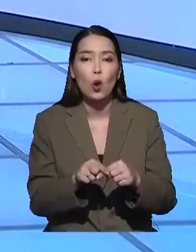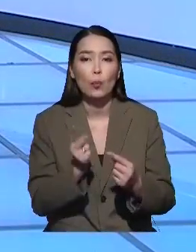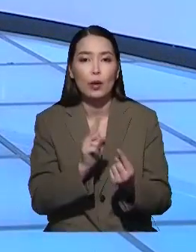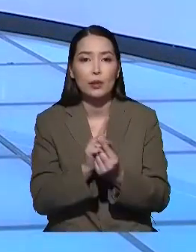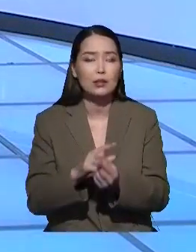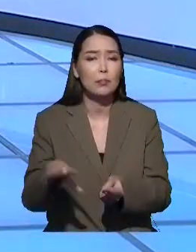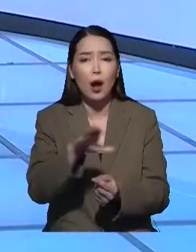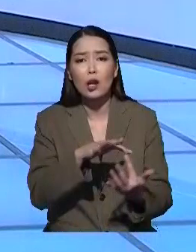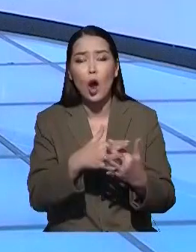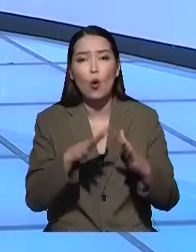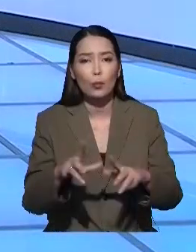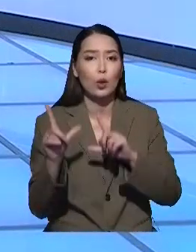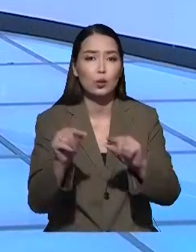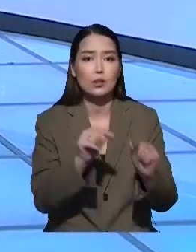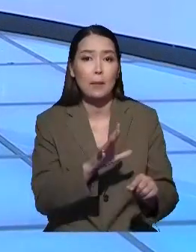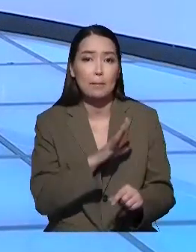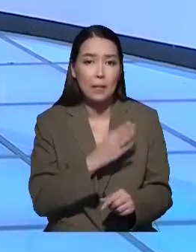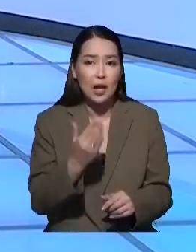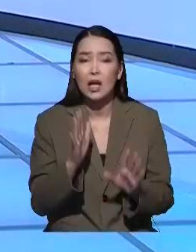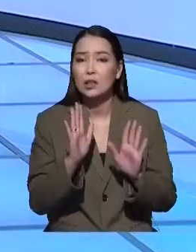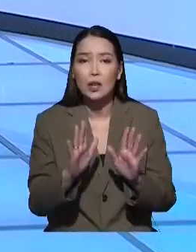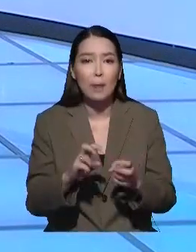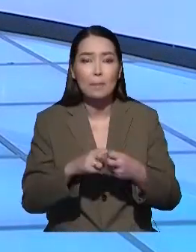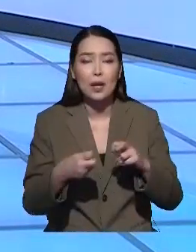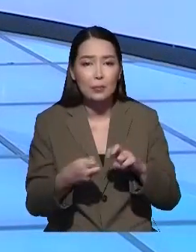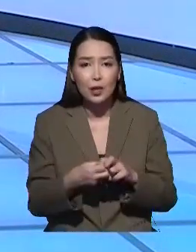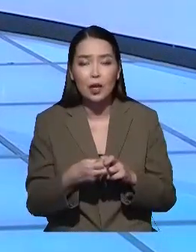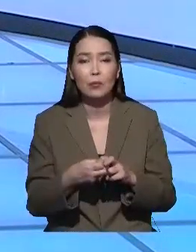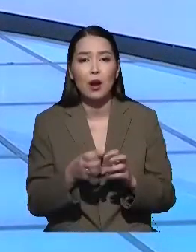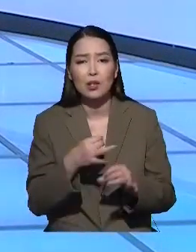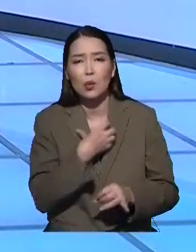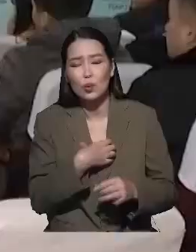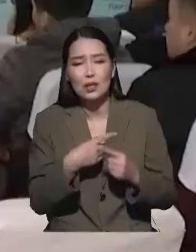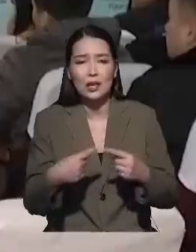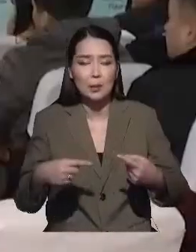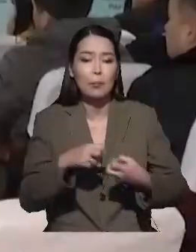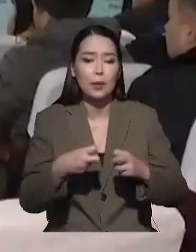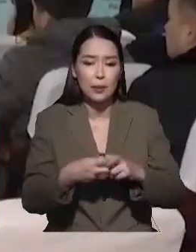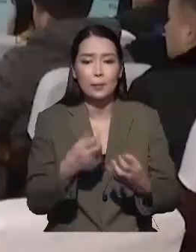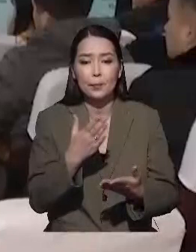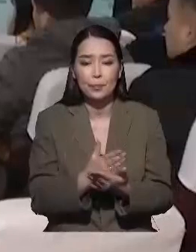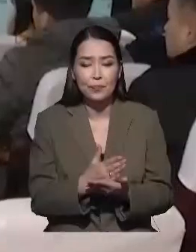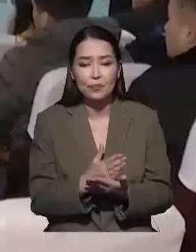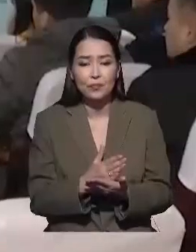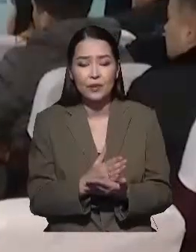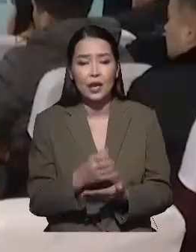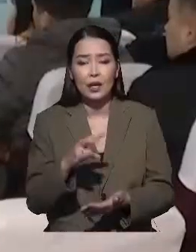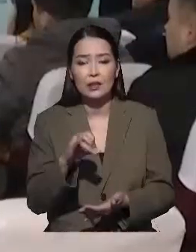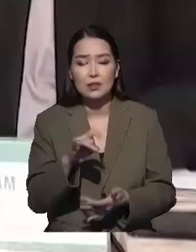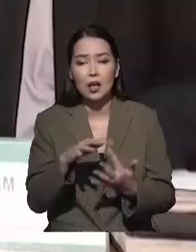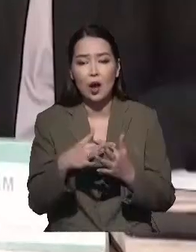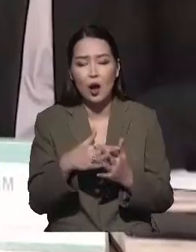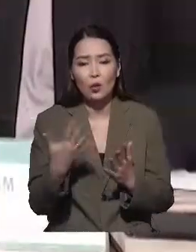барлық ауылда өтті. Тұрғындар тек жеке мәселелер емес, ауылдағы өзекті проблемаларды қозғады. Қайназар ауылында коммуналдық проблема